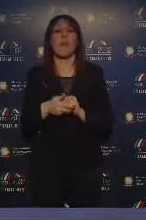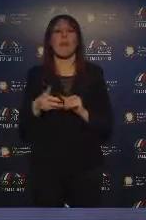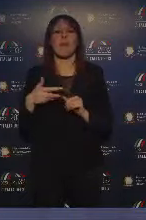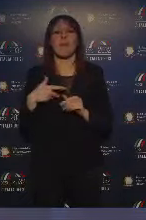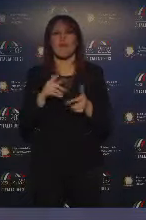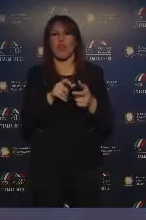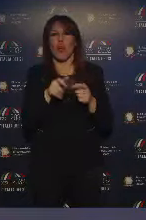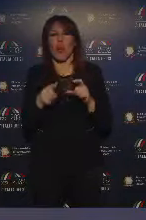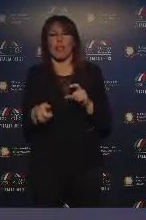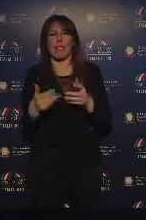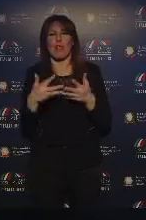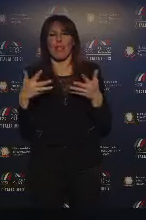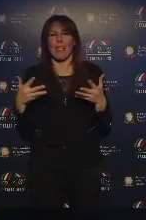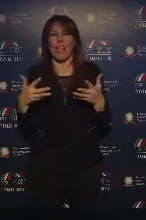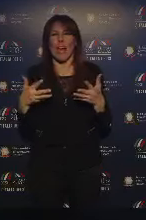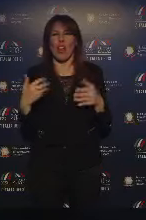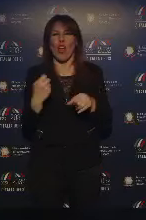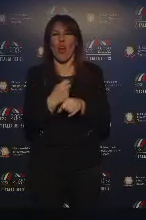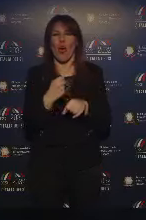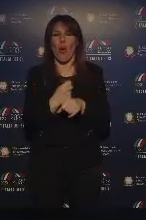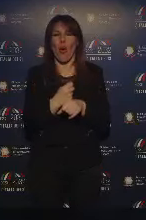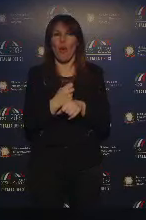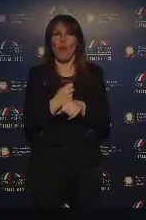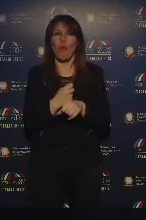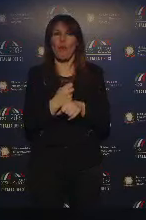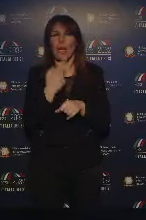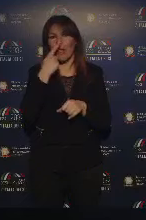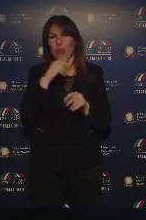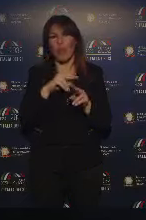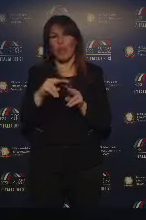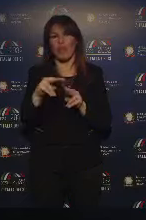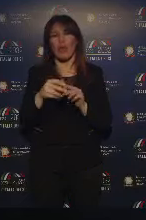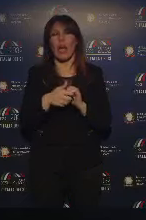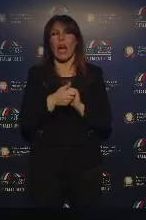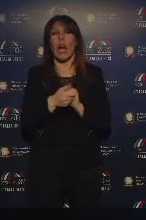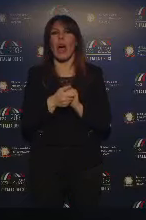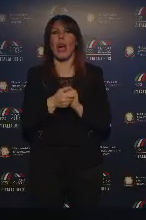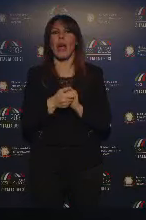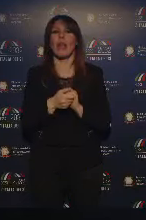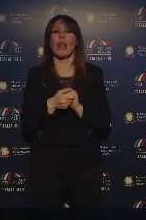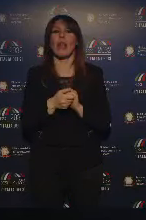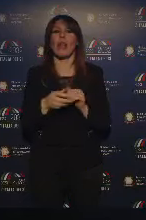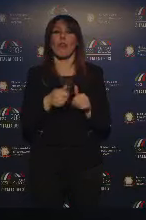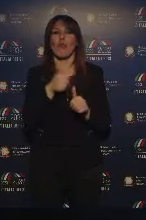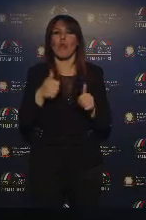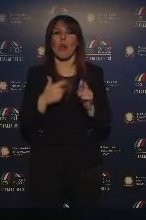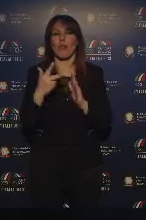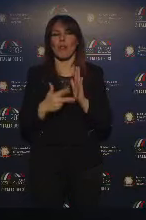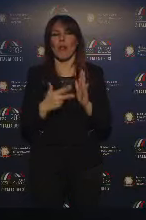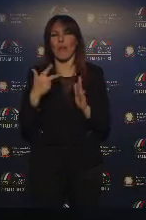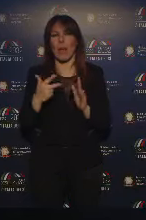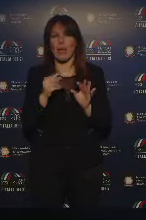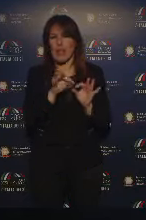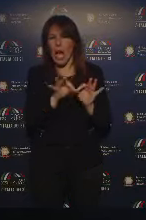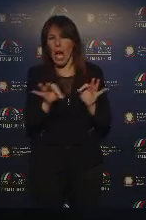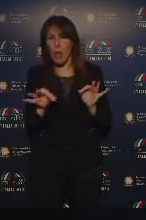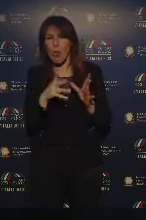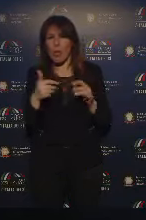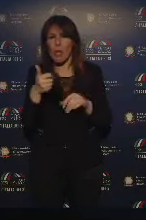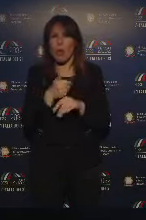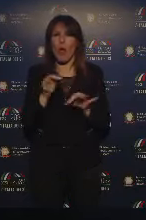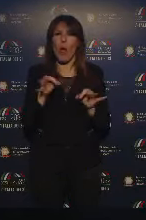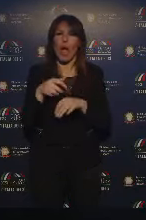sulle grandi opere a livello nazionale perché io in questo anno e 3 mesi come magari alcuni di voi se siete imprenditori o